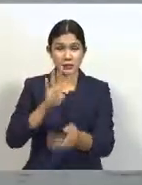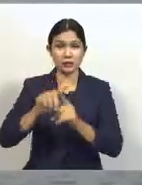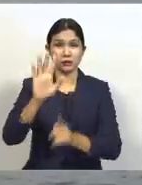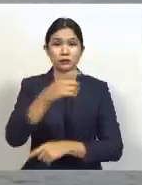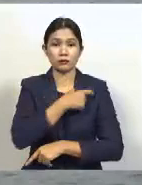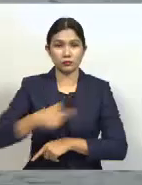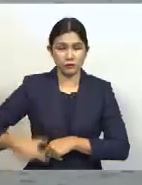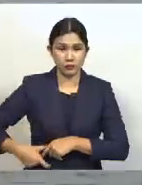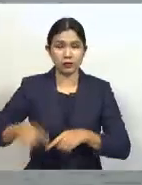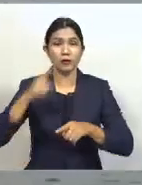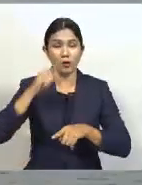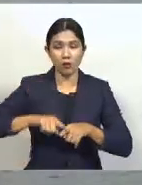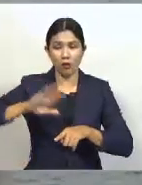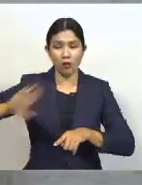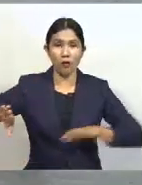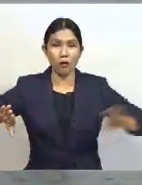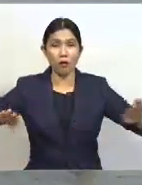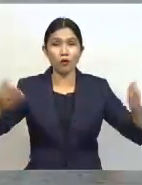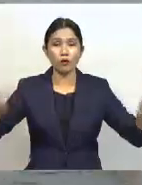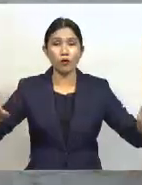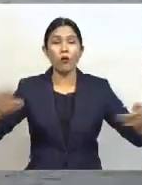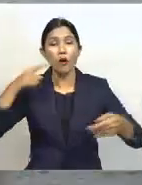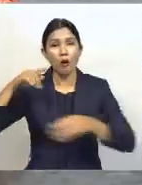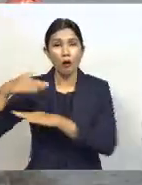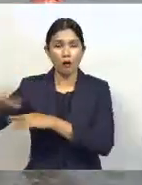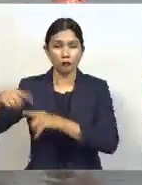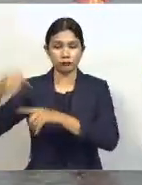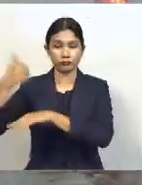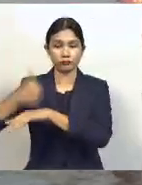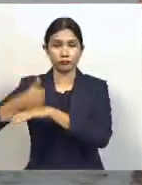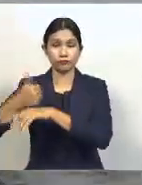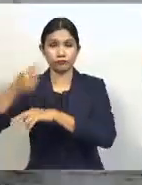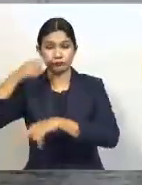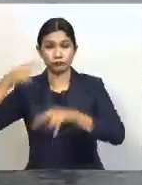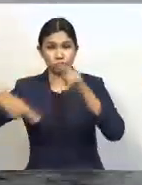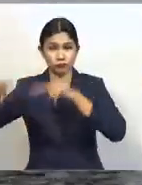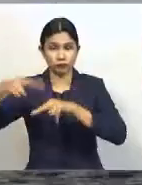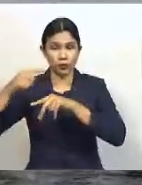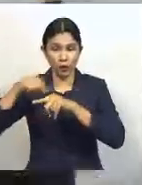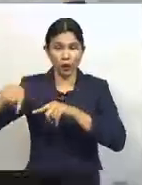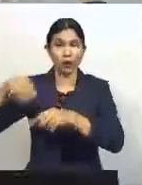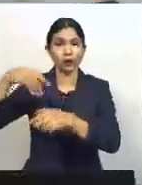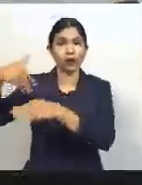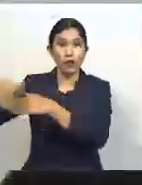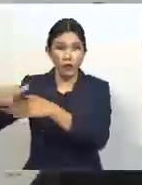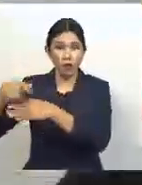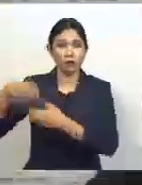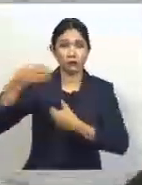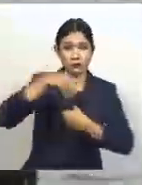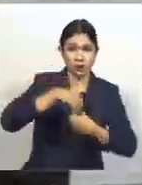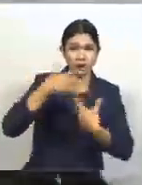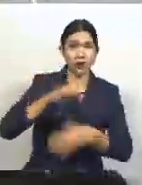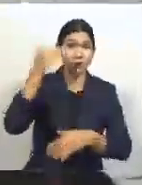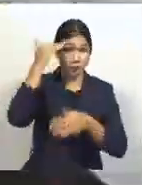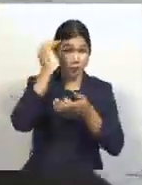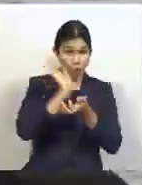องเป็นเรือกล่องนอกเรือแตงโมเป็นเรือของผู้บัญชาการขบวนเรือเป็นเรือกล่องในพร้อมด้วยเรือตำรวจนอก